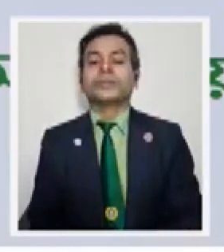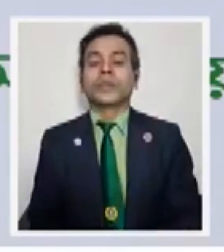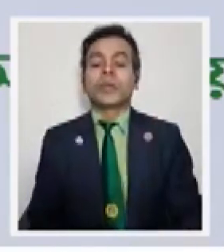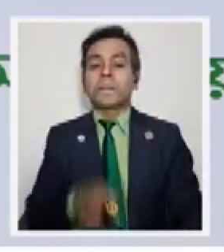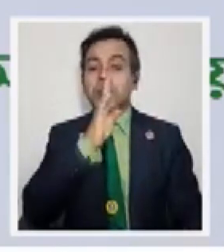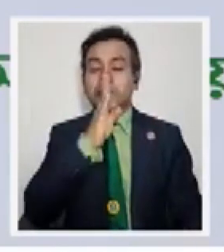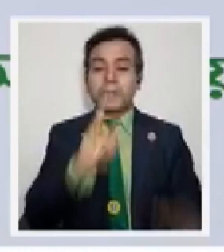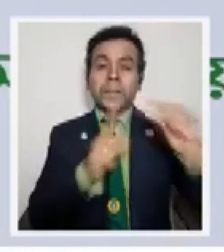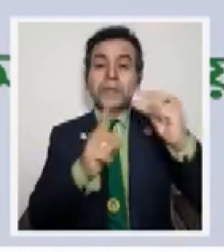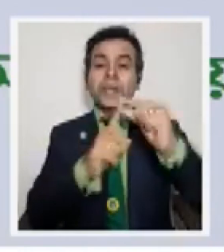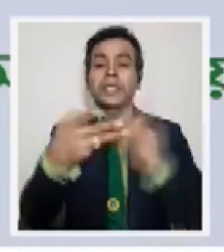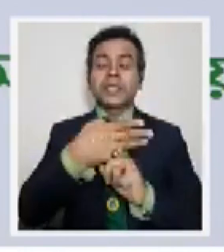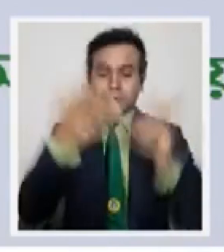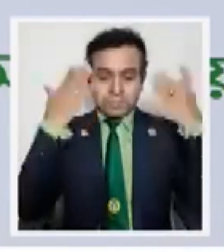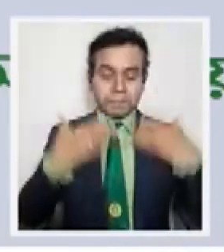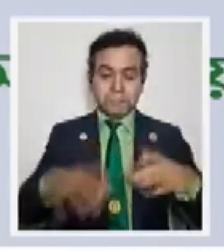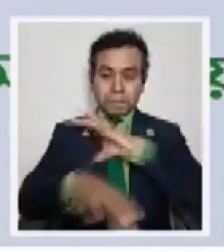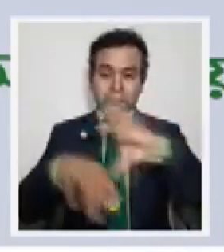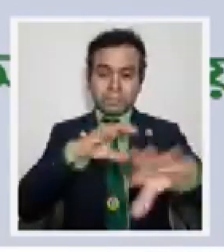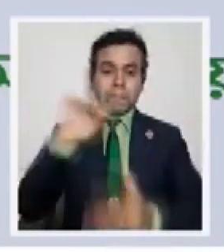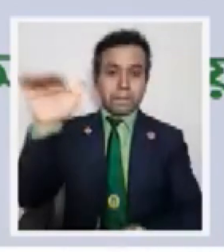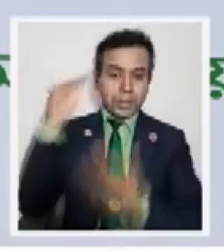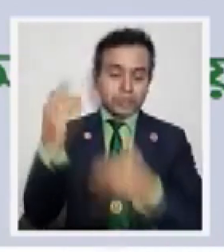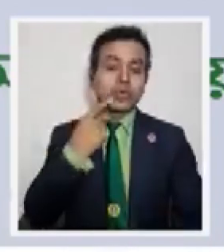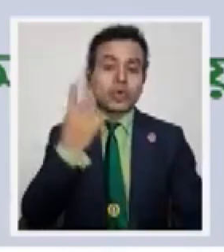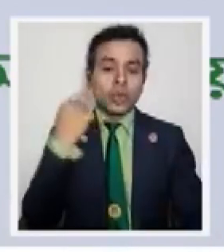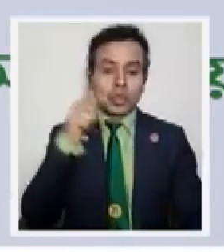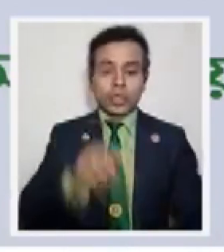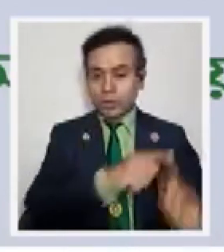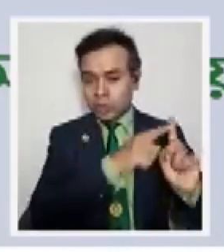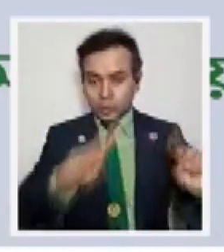যায়, এবং বাকি যারা কোয়ারেন্টাইনে আছেন তারা বাসায় কোয়ারেন্টাইনে আছেন।